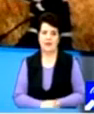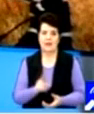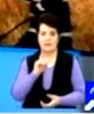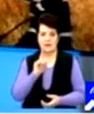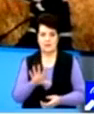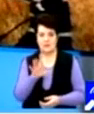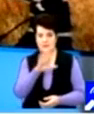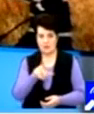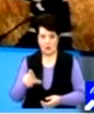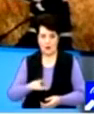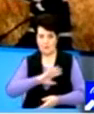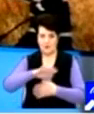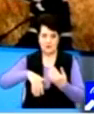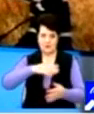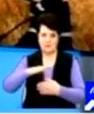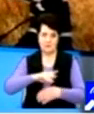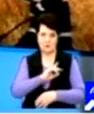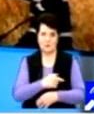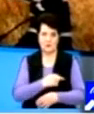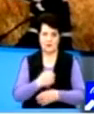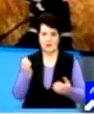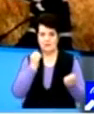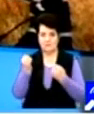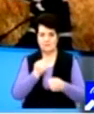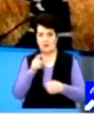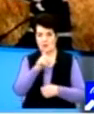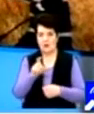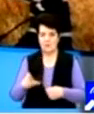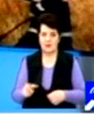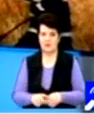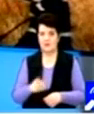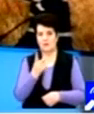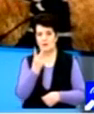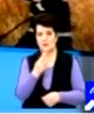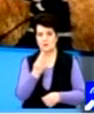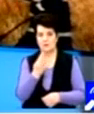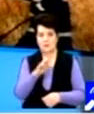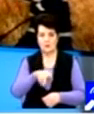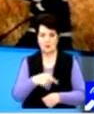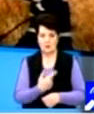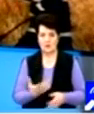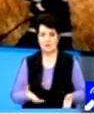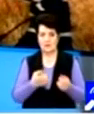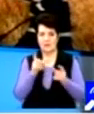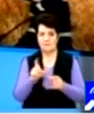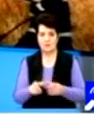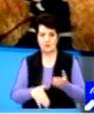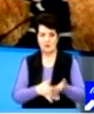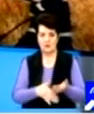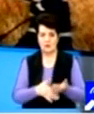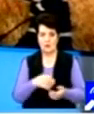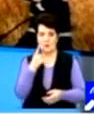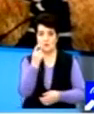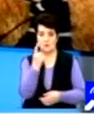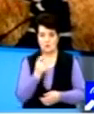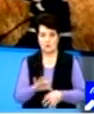Neglijența oamenilor și vântul puternic au dat mari bătăi de cap pompierilor în doar 24 de ore. Salvatorii au intervenit în peste